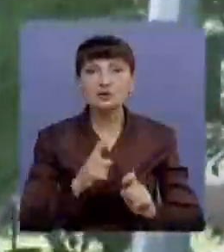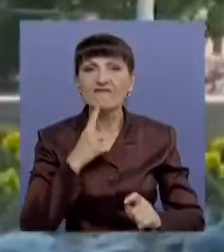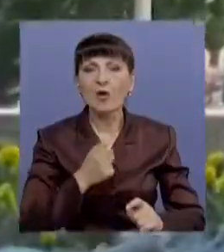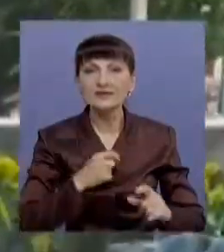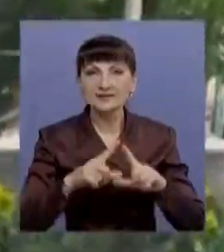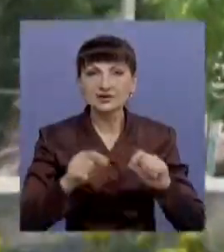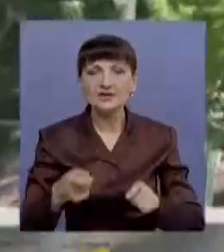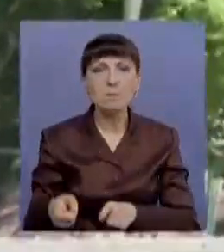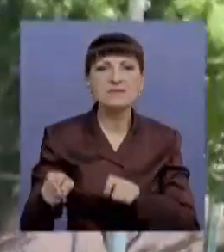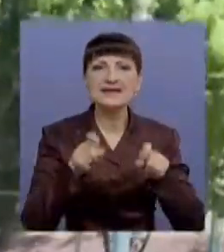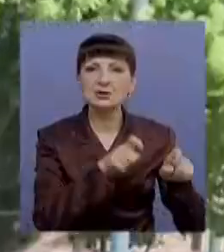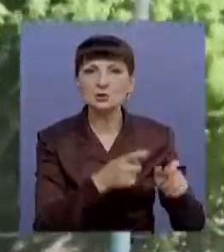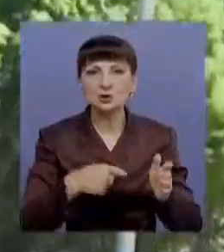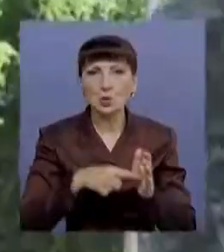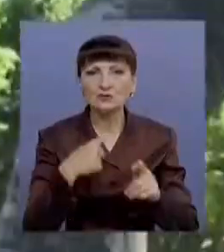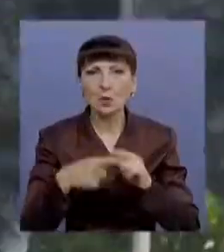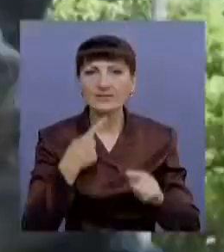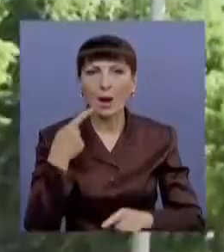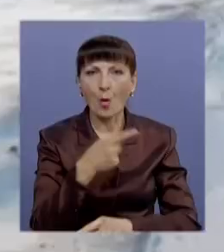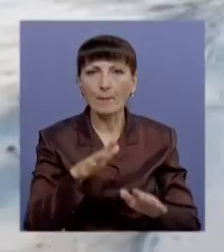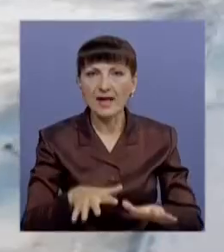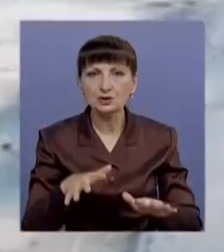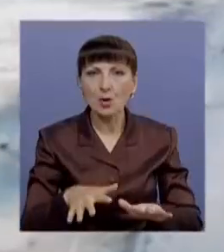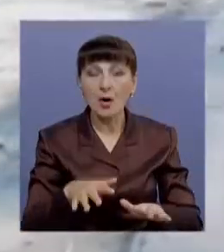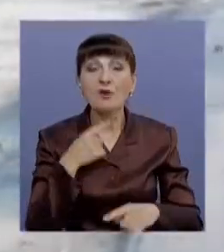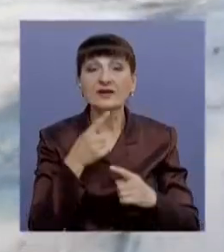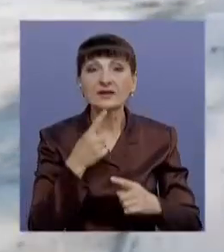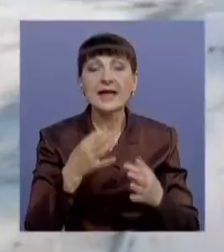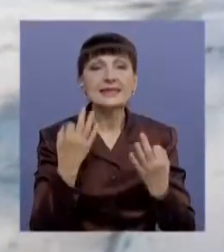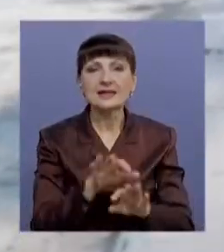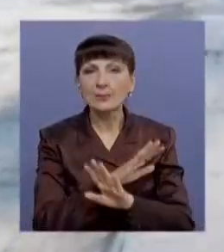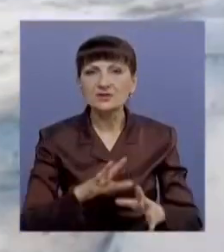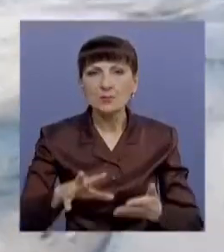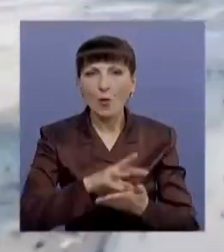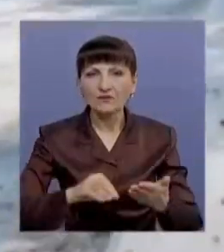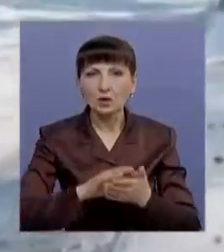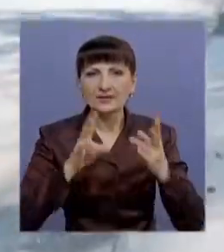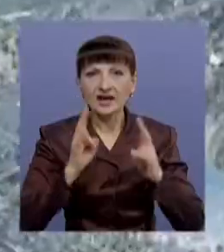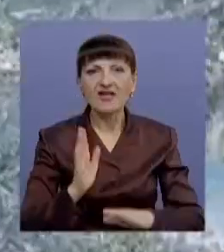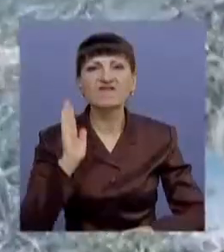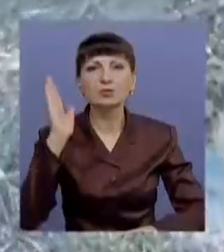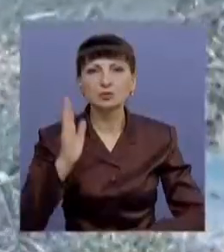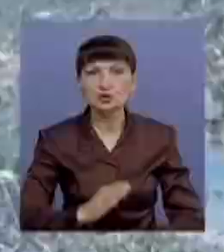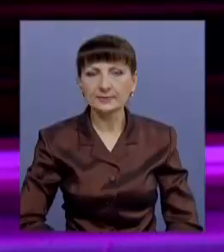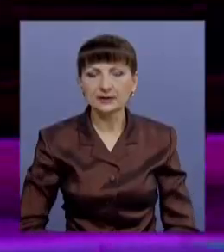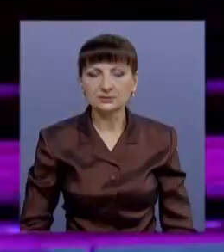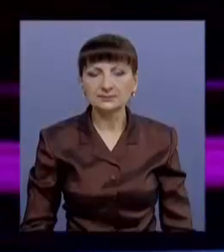воинскую часть перенесут из Арыси. Главная задача, говорит Сапарбаев, не допустить повторения трагедии в будущем.